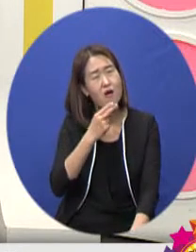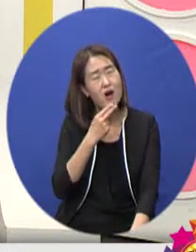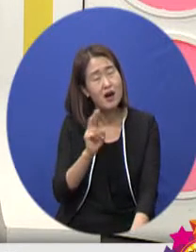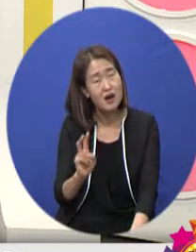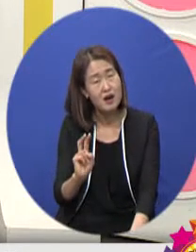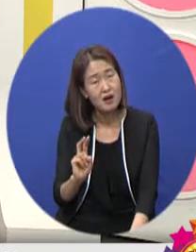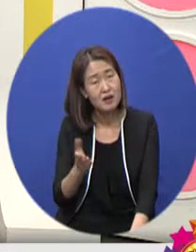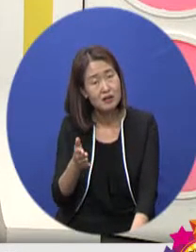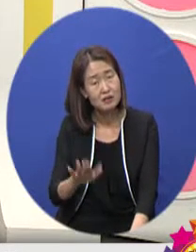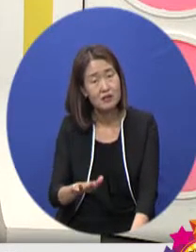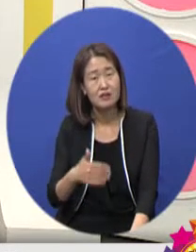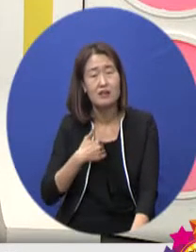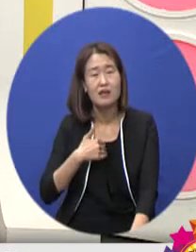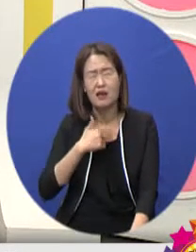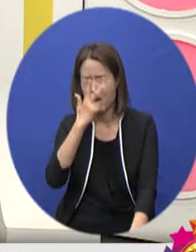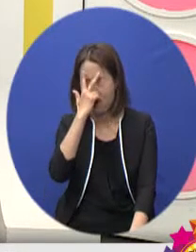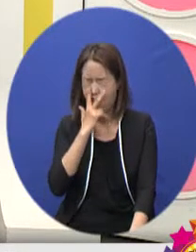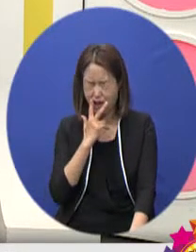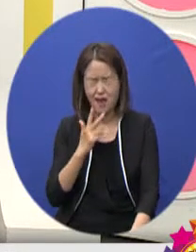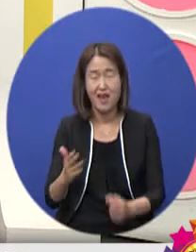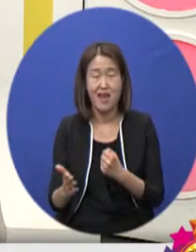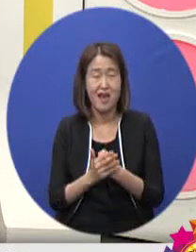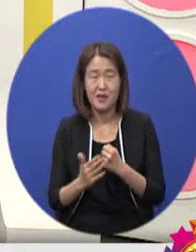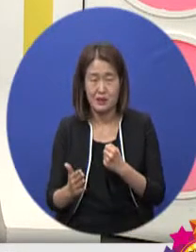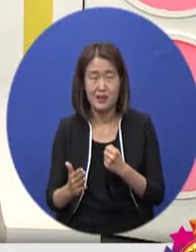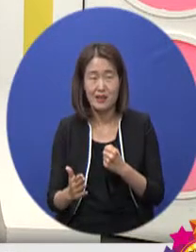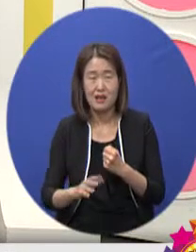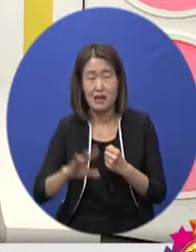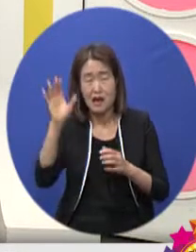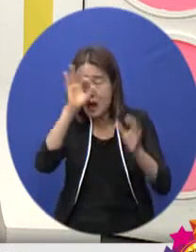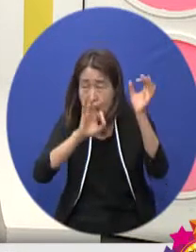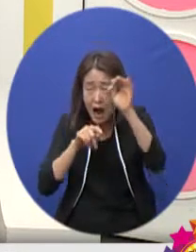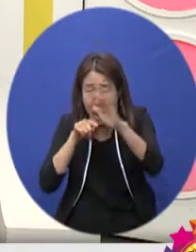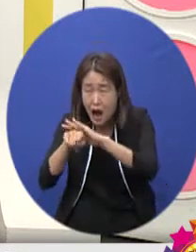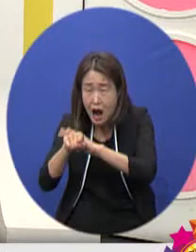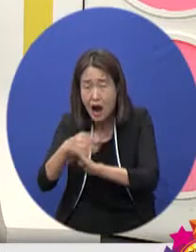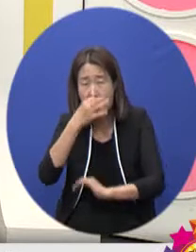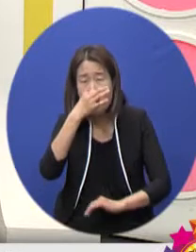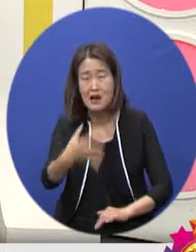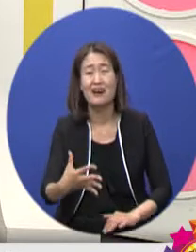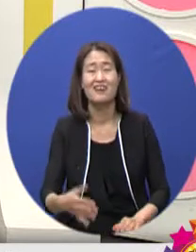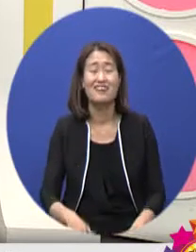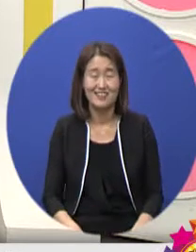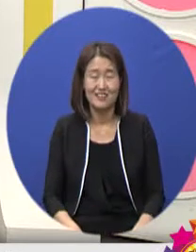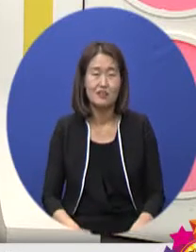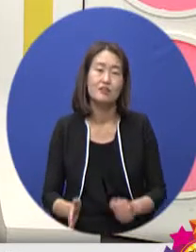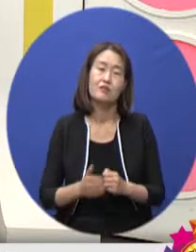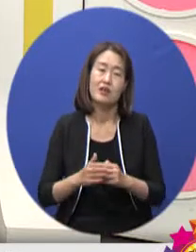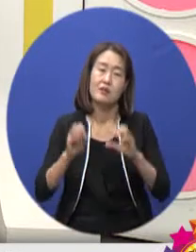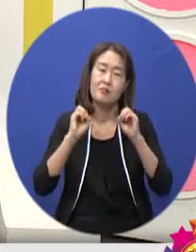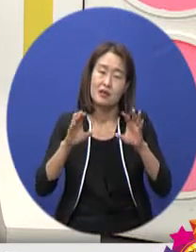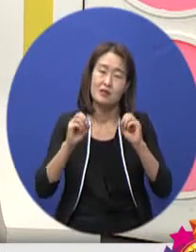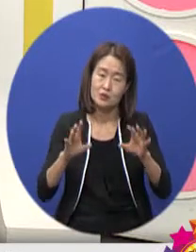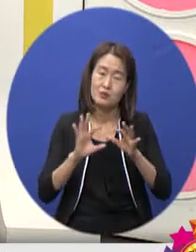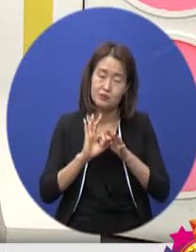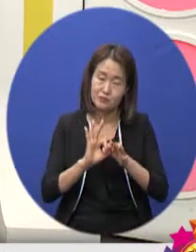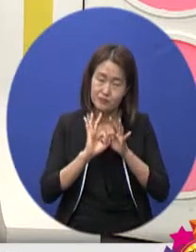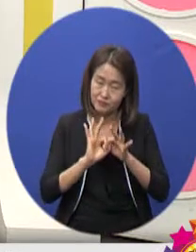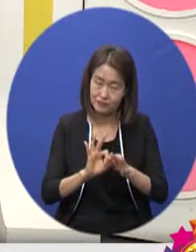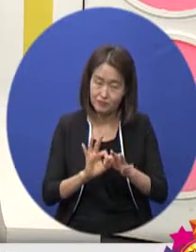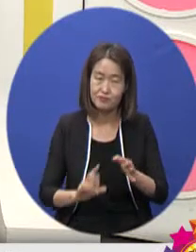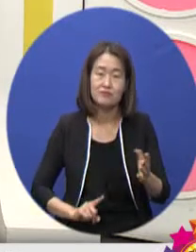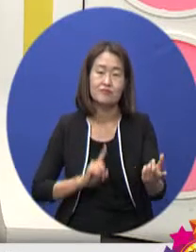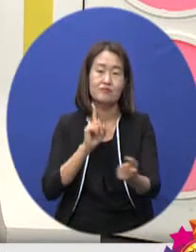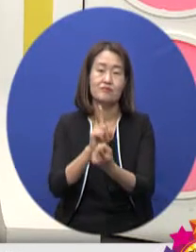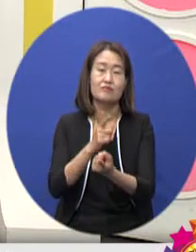예, 근데 그... 제가 시각장애인이라. 아, 이렇게 다 만나는 게... 거가 잘 안 되더라고요. 그래서 방송으로 통해서 네네. 좀